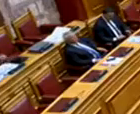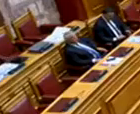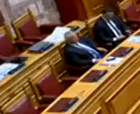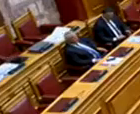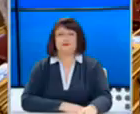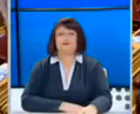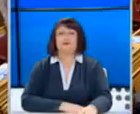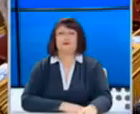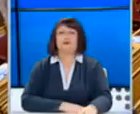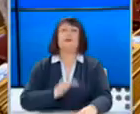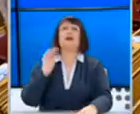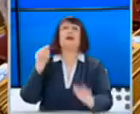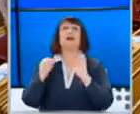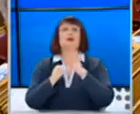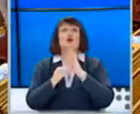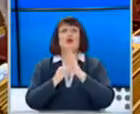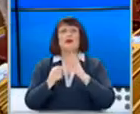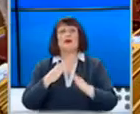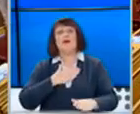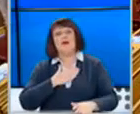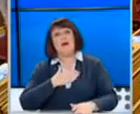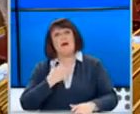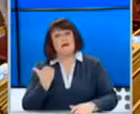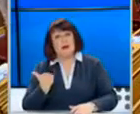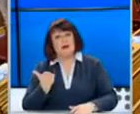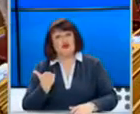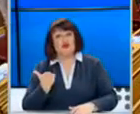Κύριε Πρόεδρε, θέλω να σας ευχαριστήσω